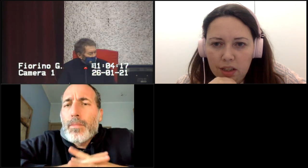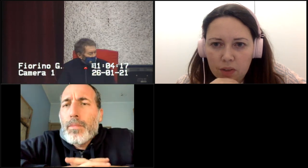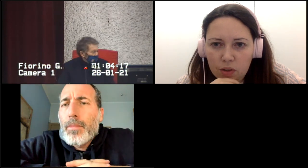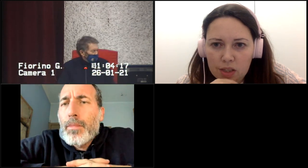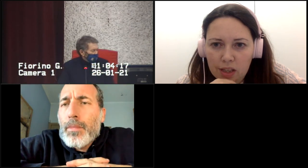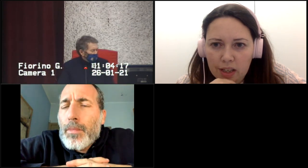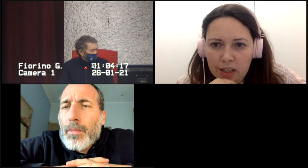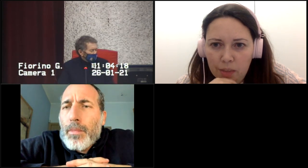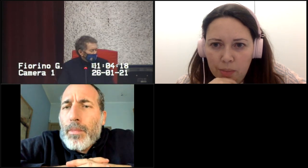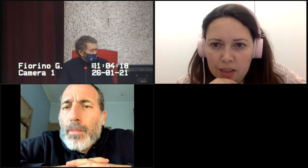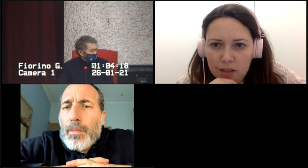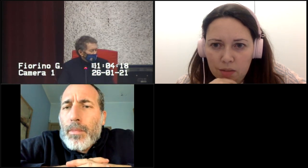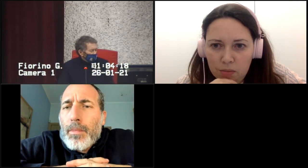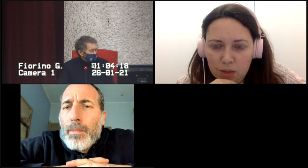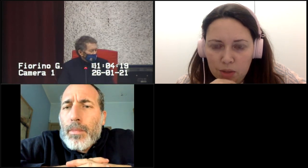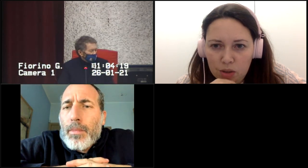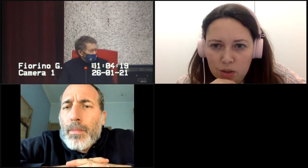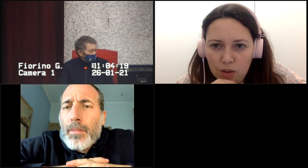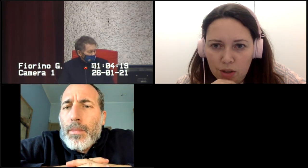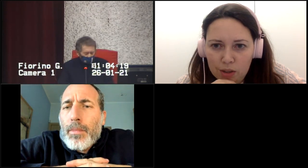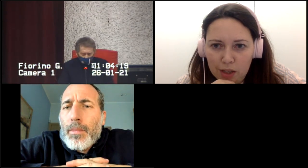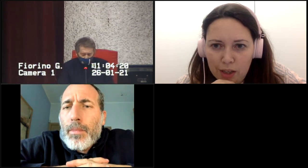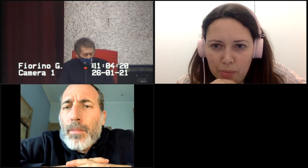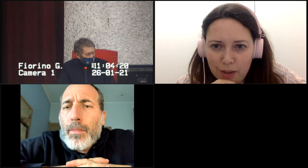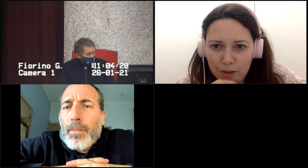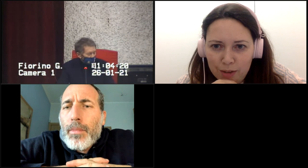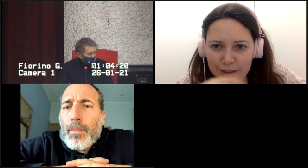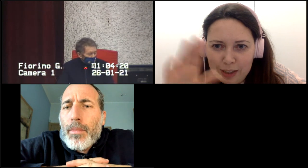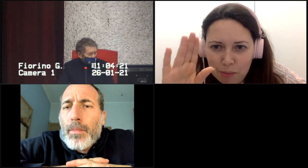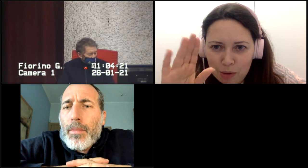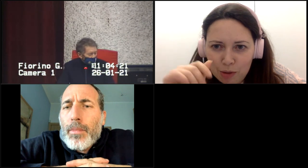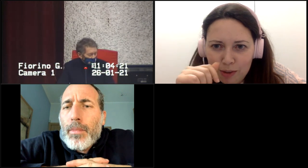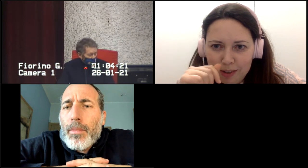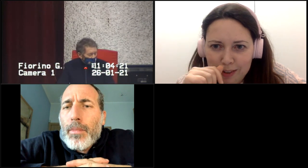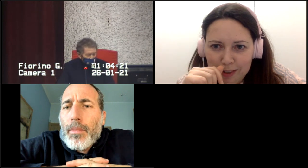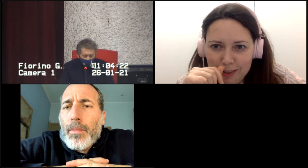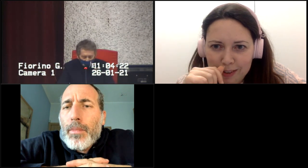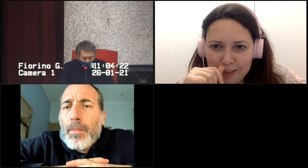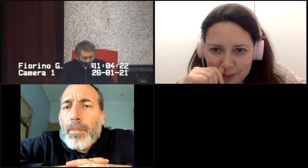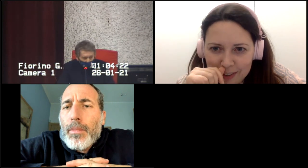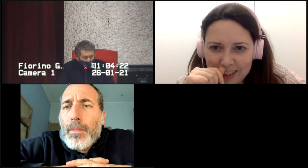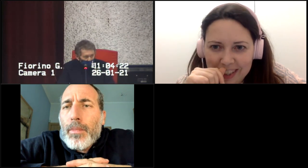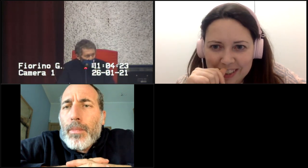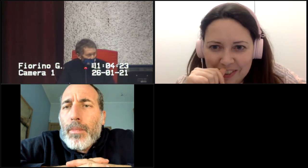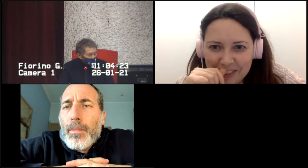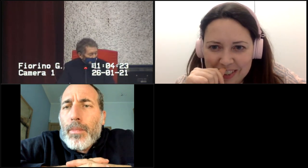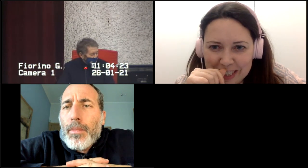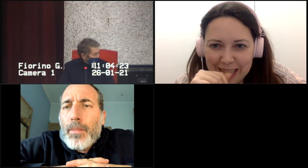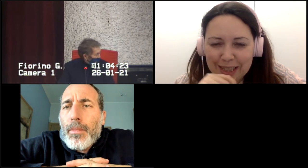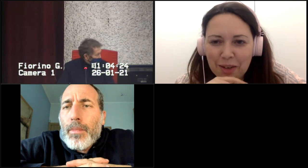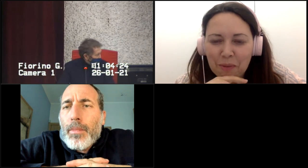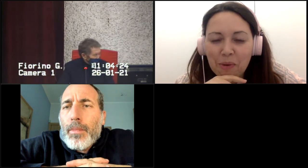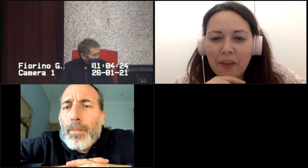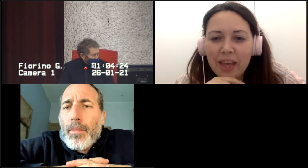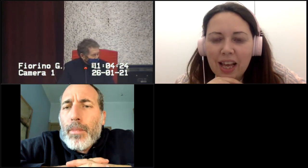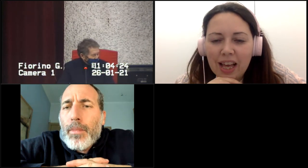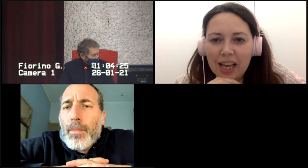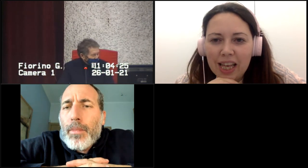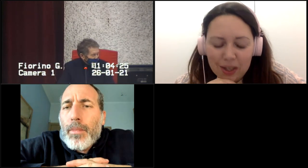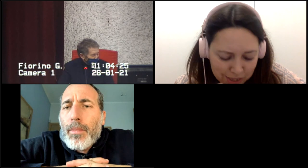i consiglieri del partito, mi scusi, sono la consigliera Pierego, da remoto. Prego, consigliere. Così se la